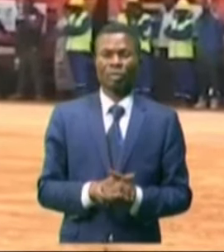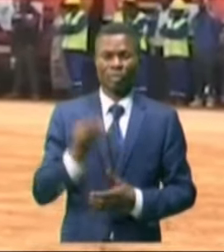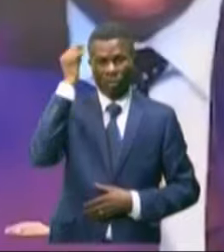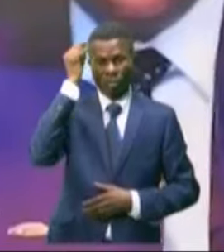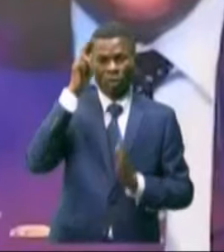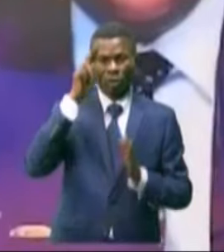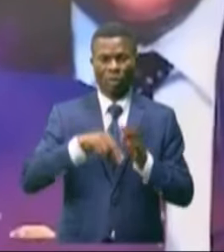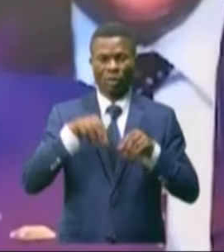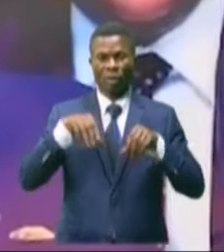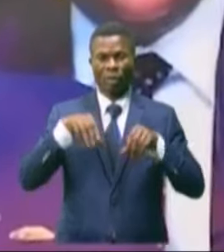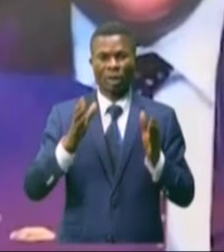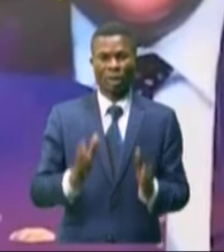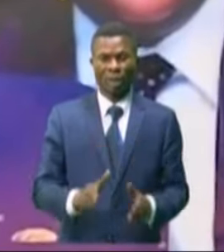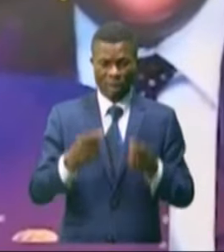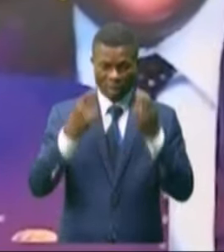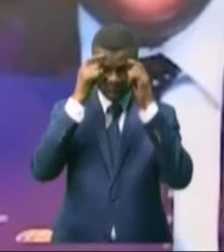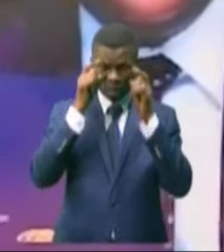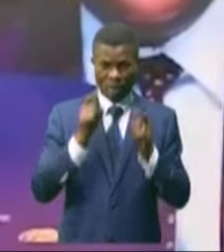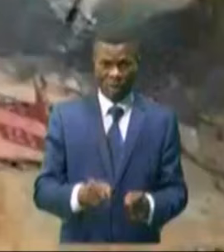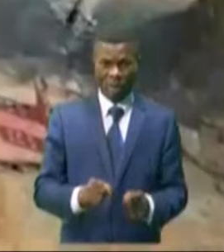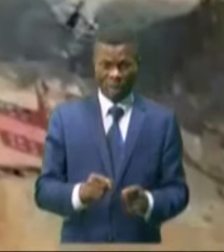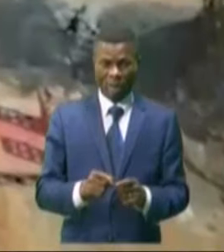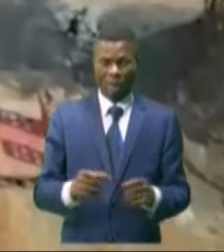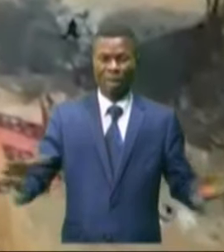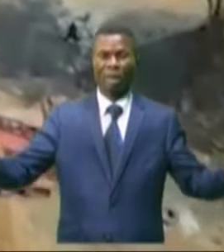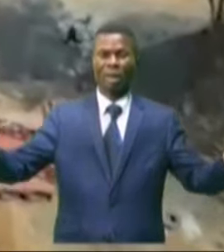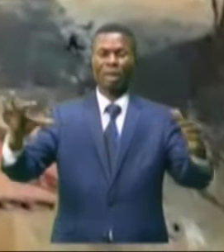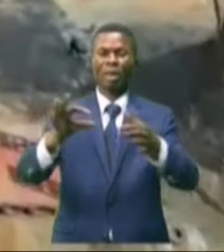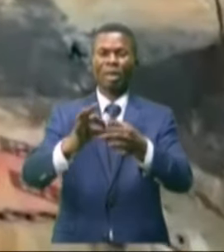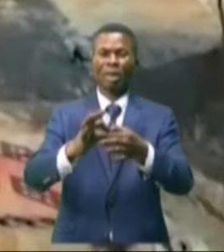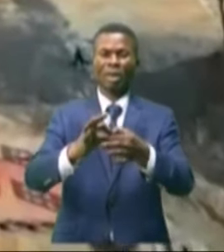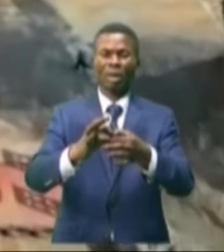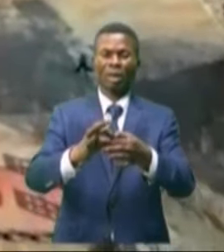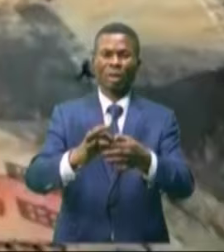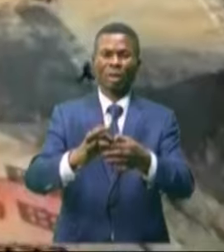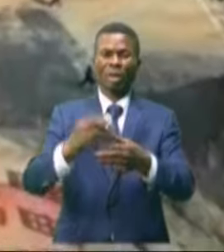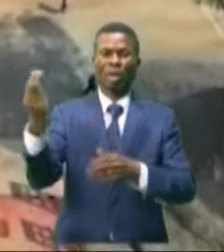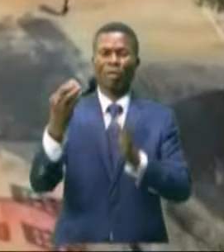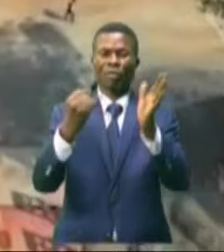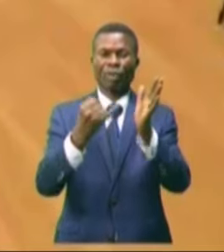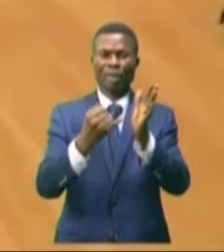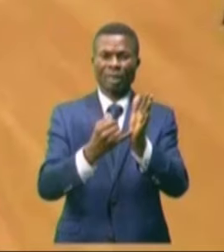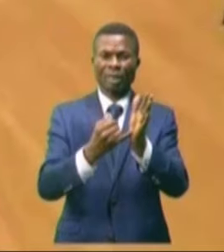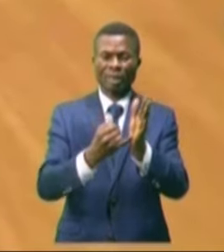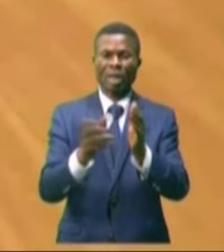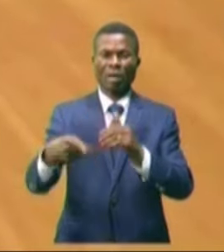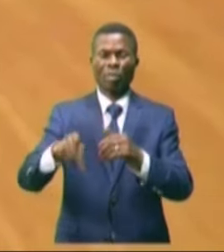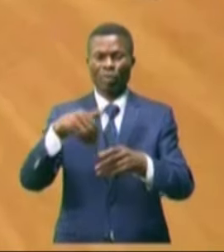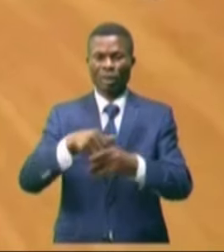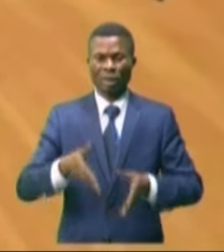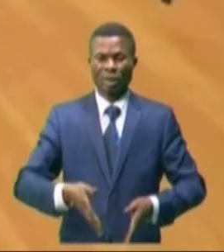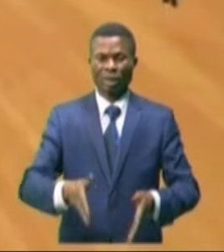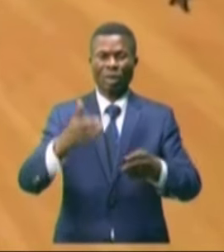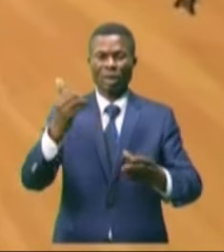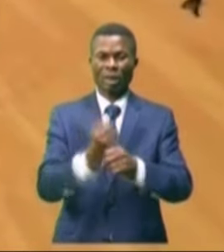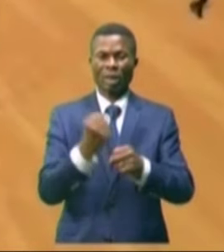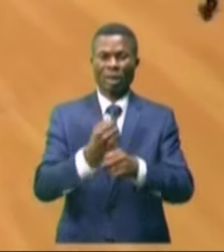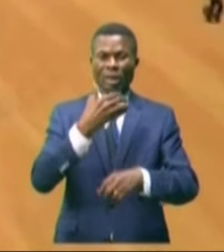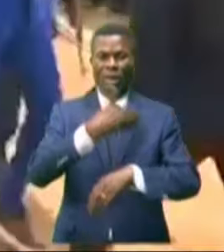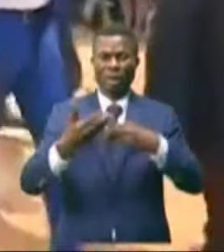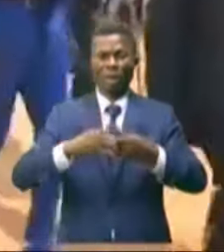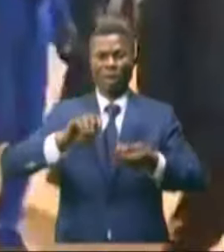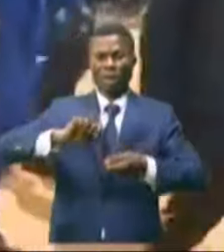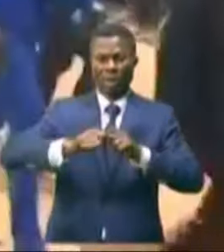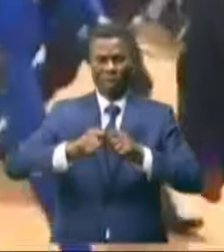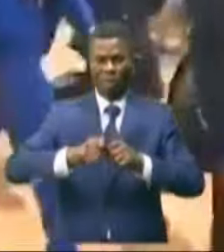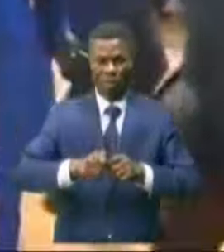gouvernement congolais est déterminé à connecter les 26 provinces par voie routière. Les travaux de construction et de réhabilitation